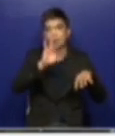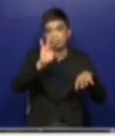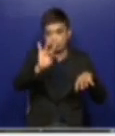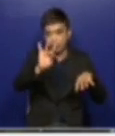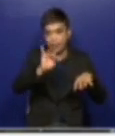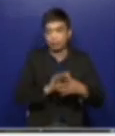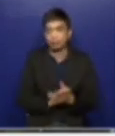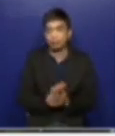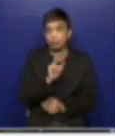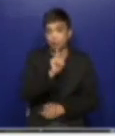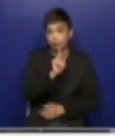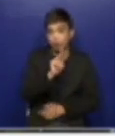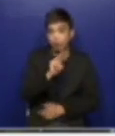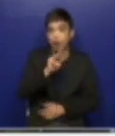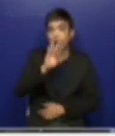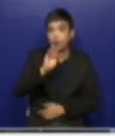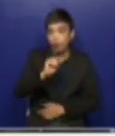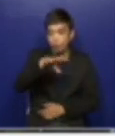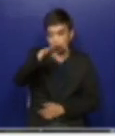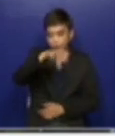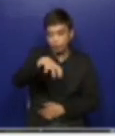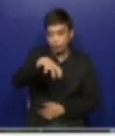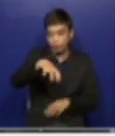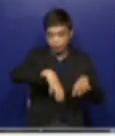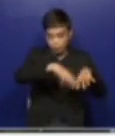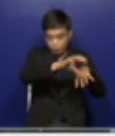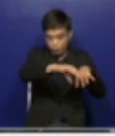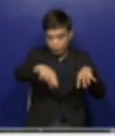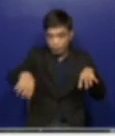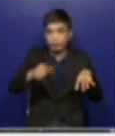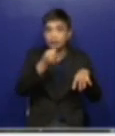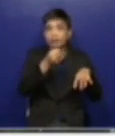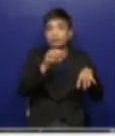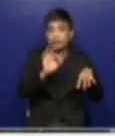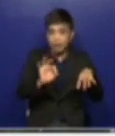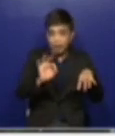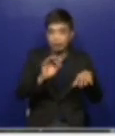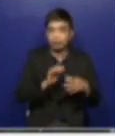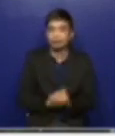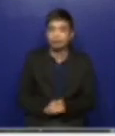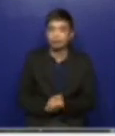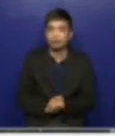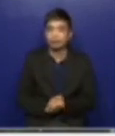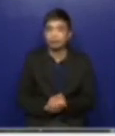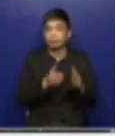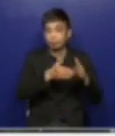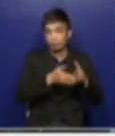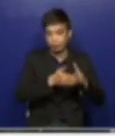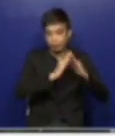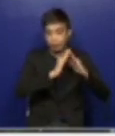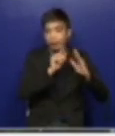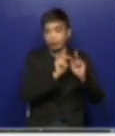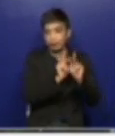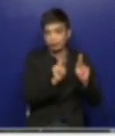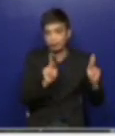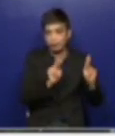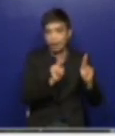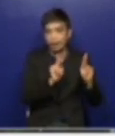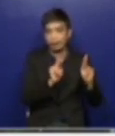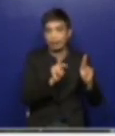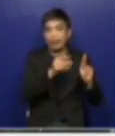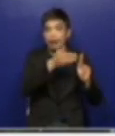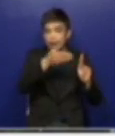ระดับกรมหรือเทียบเท่ามีถึง19หน่วยงานการจัดตั้งสำนักงานคณะกรรมการนโยบายแห่งชา